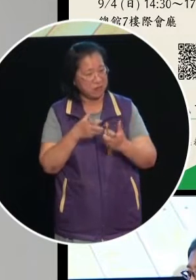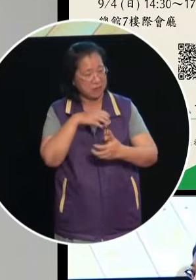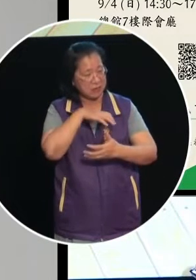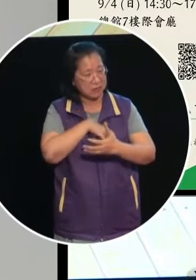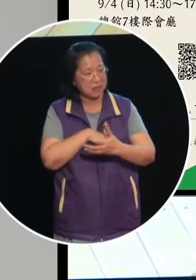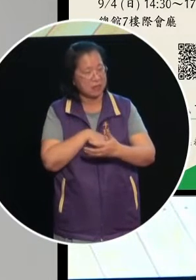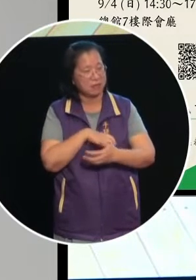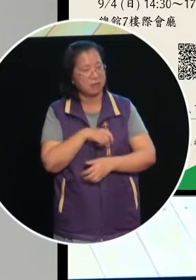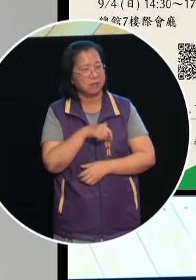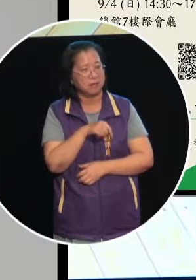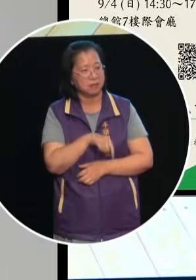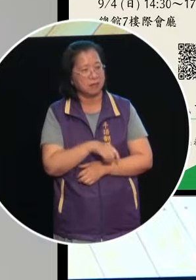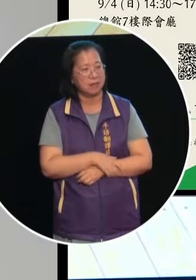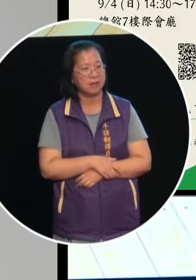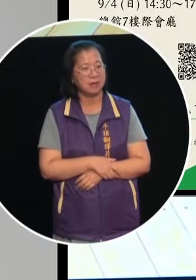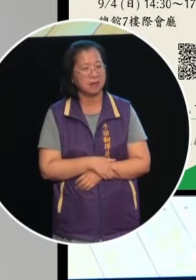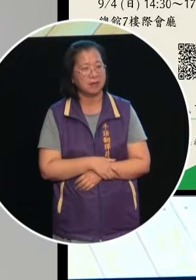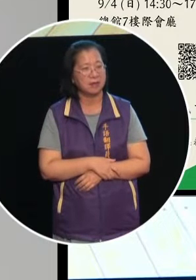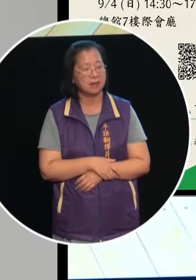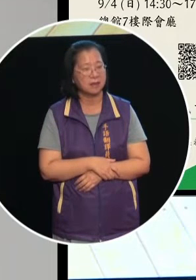某种程度是被归类到